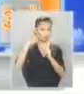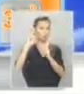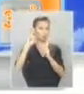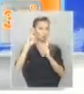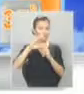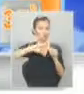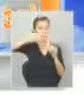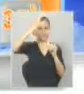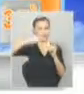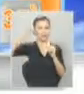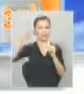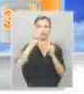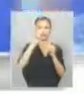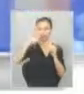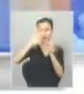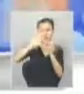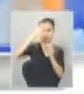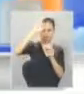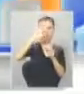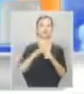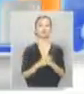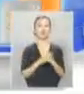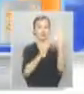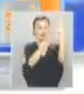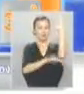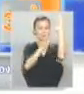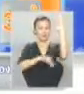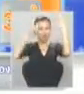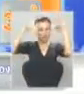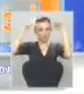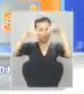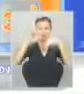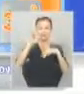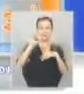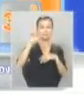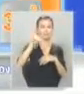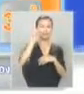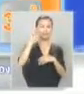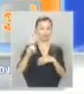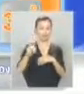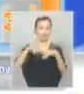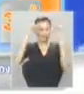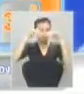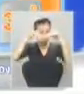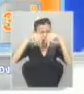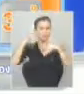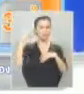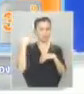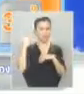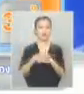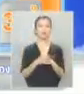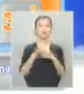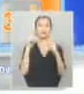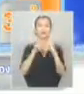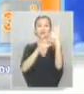ลมีคลื่นสูงประมาณ2เมตรภาคใต้มีฝนฟ้าคะนองเกือบทั่วไป170ของพื้นที่และมีฝนตกหนักบางแห่งที่บริเวณ